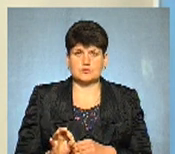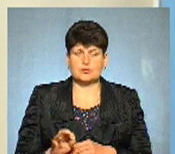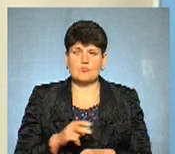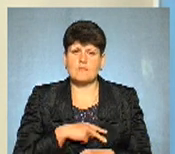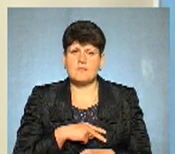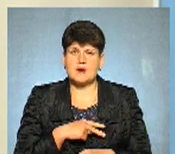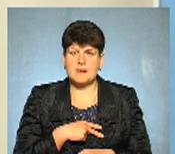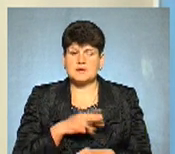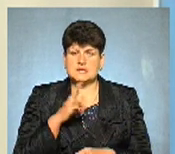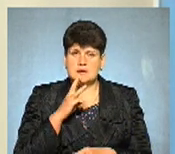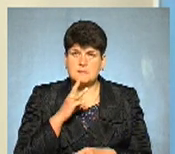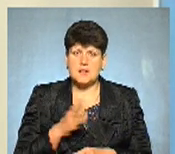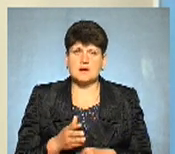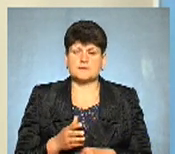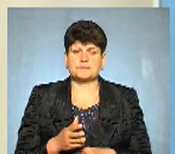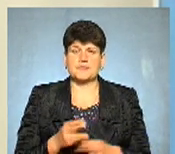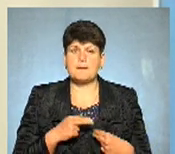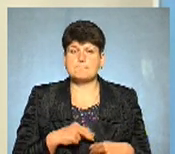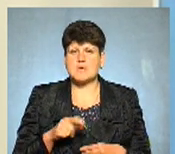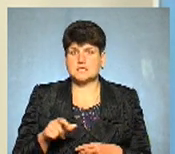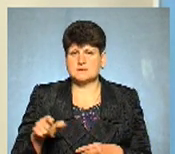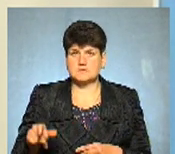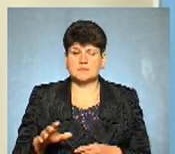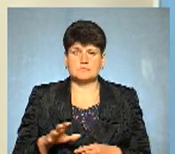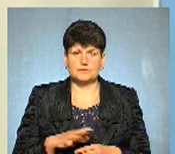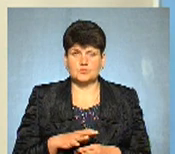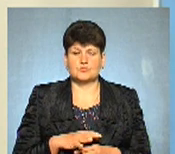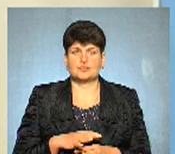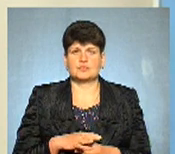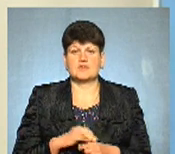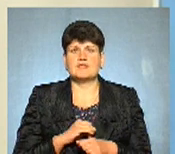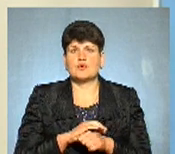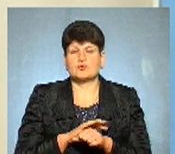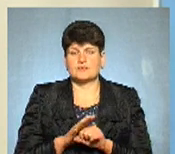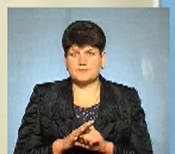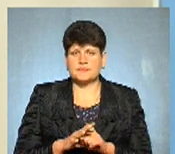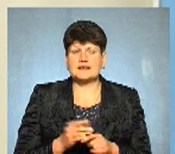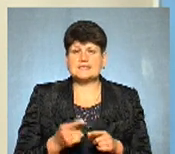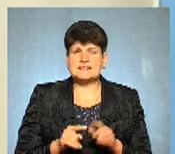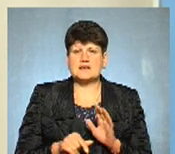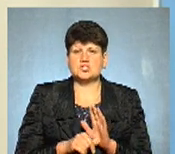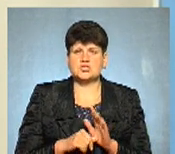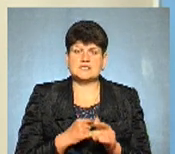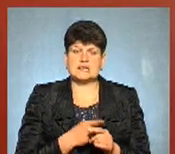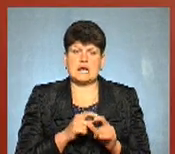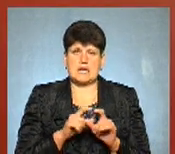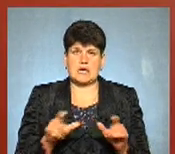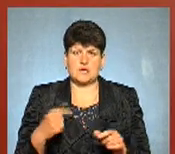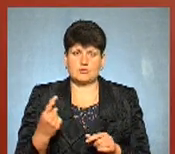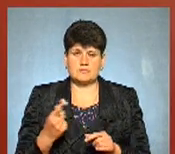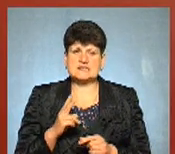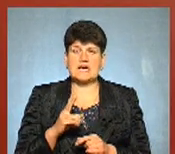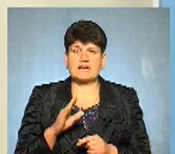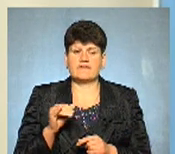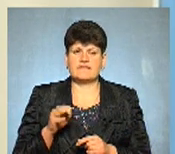премії заробітних плат працівникам, які були задіяні в боротьбі з COVID-19. Це є 6 лікарень області. За квітень поки що